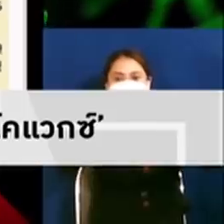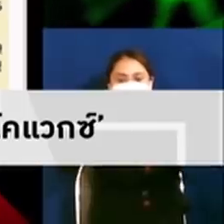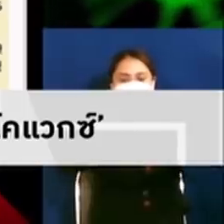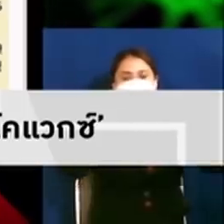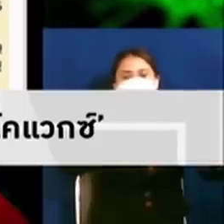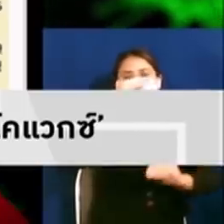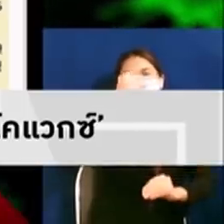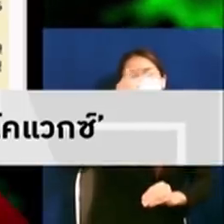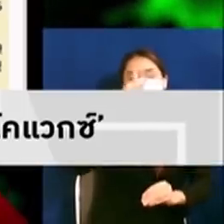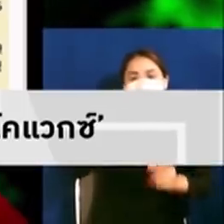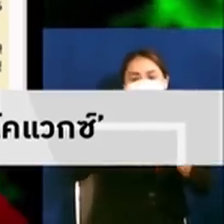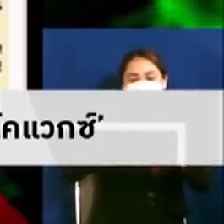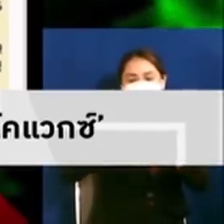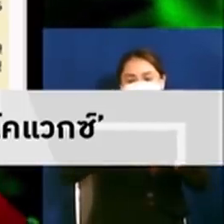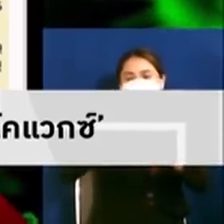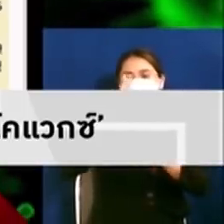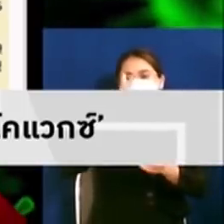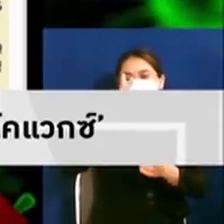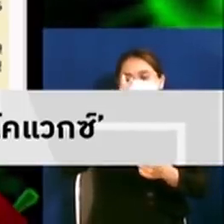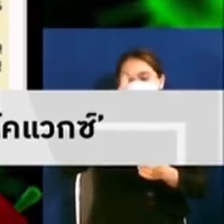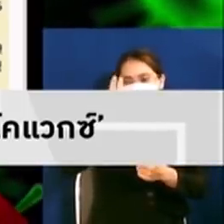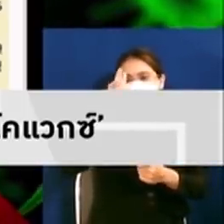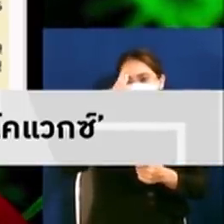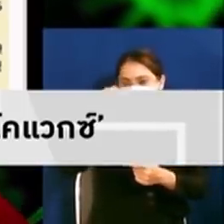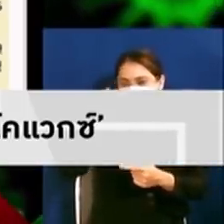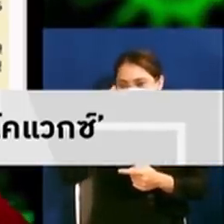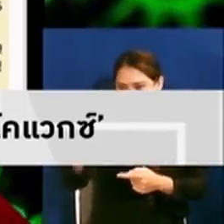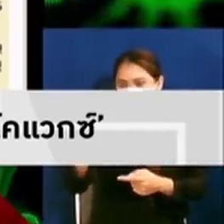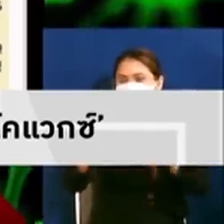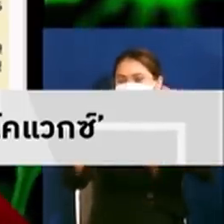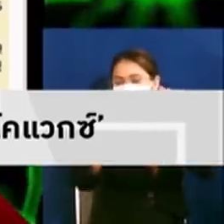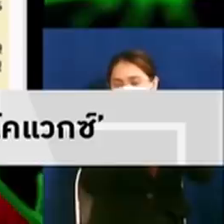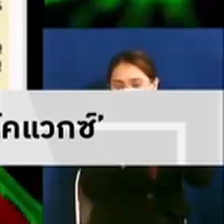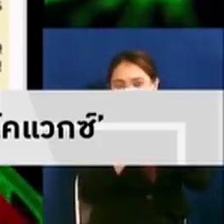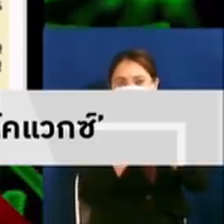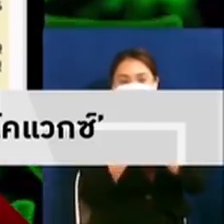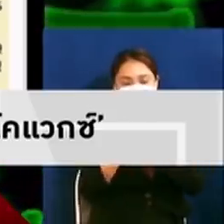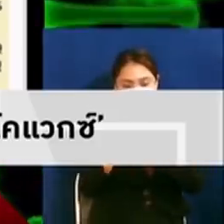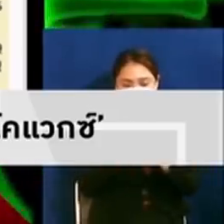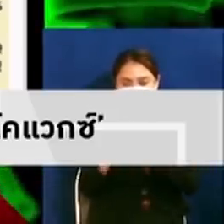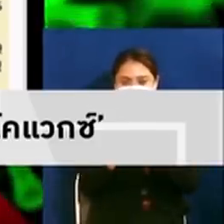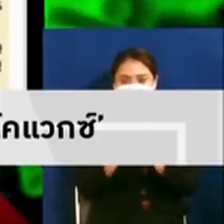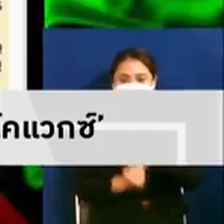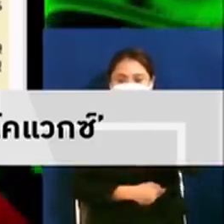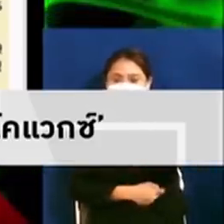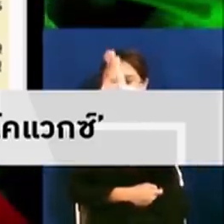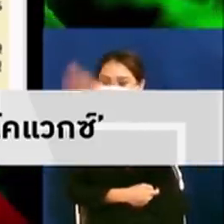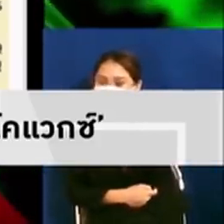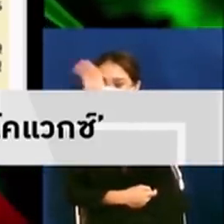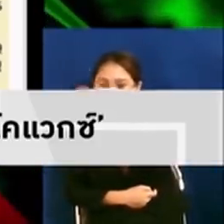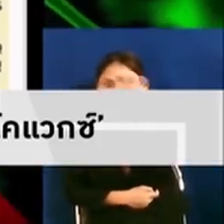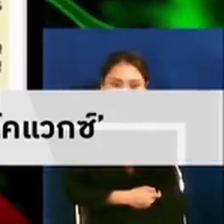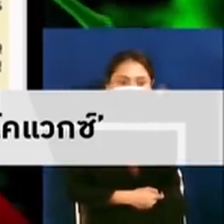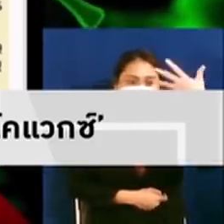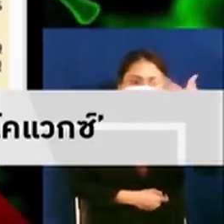ายของการได้รับวัคซีนในปี2565นะครับเพิ่มเติมจากการเจรจากับบริษัทผู้ผลิตวัคซีนโดยล